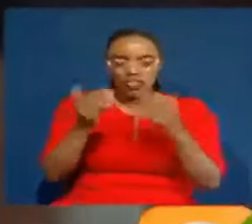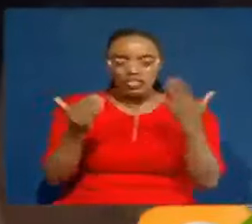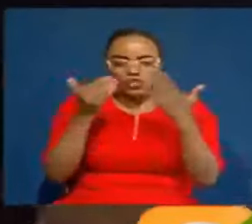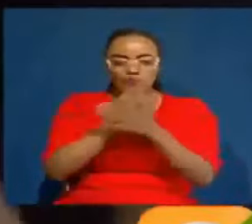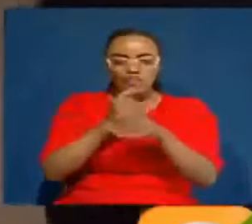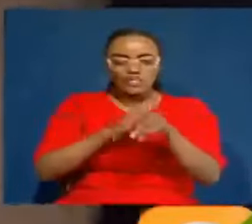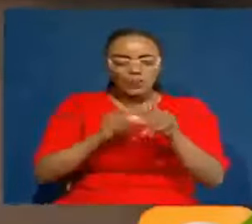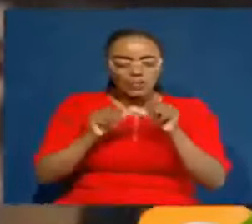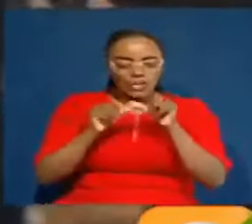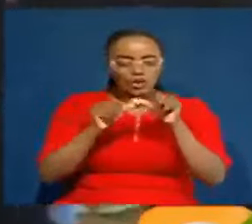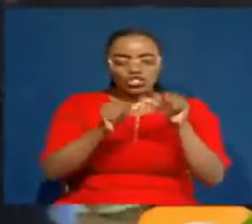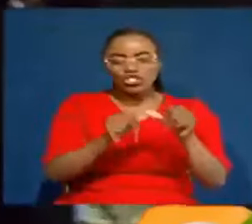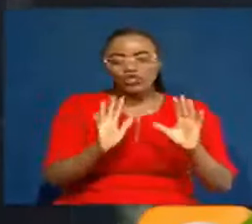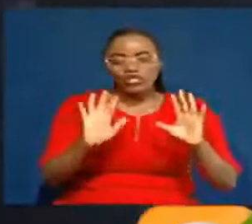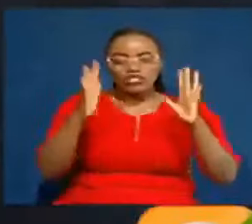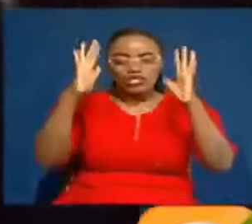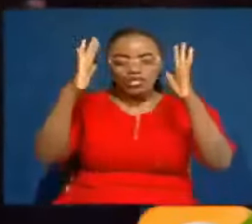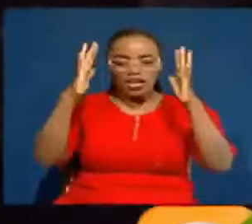sherehe zikiendelea.